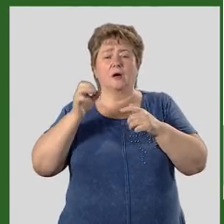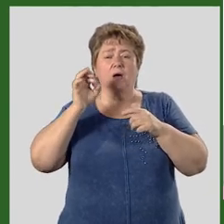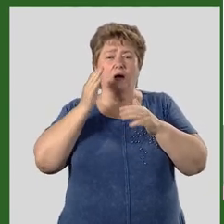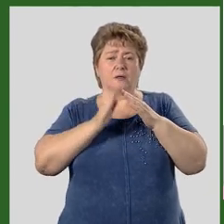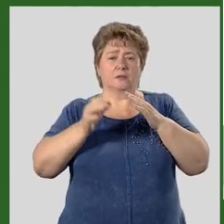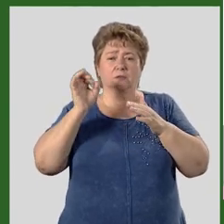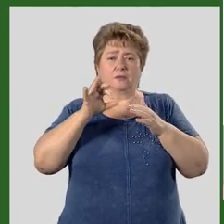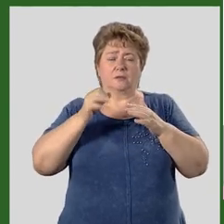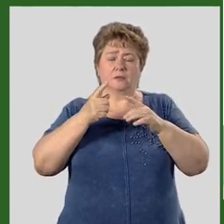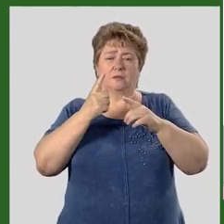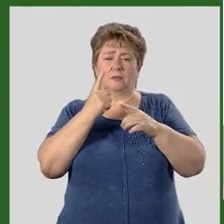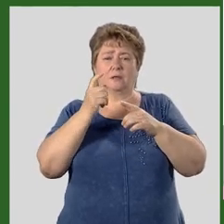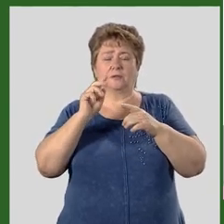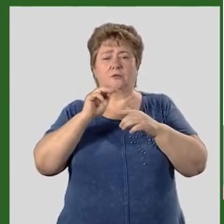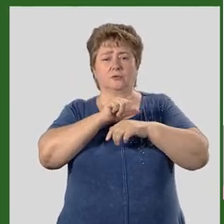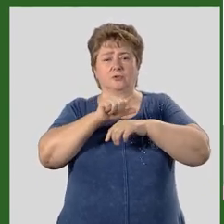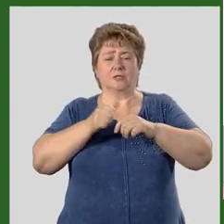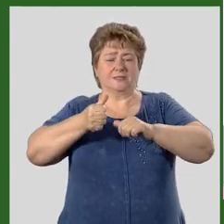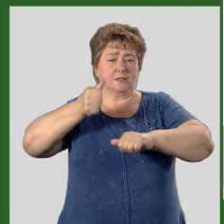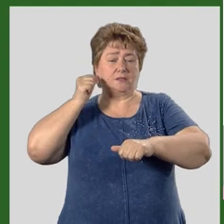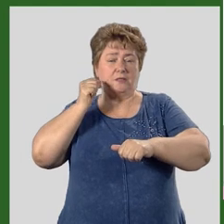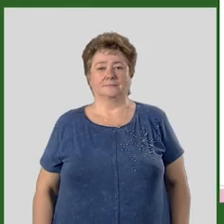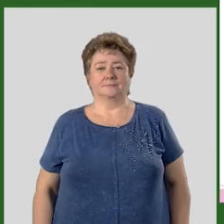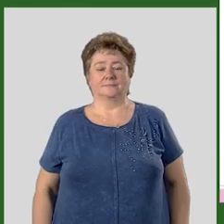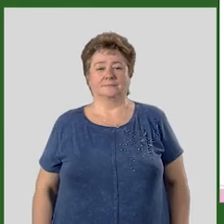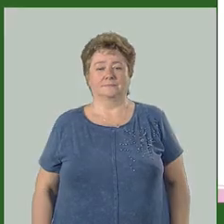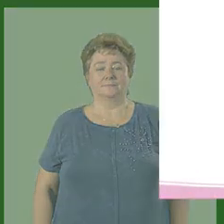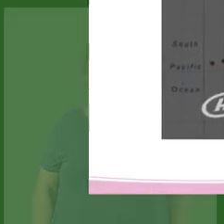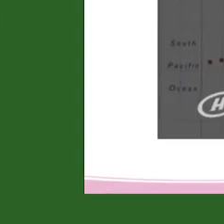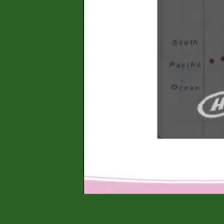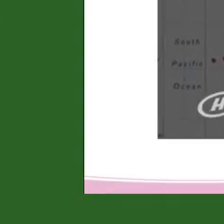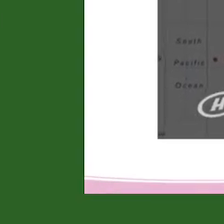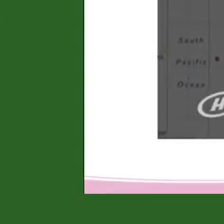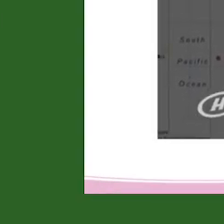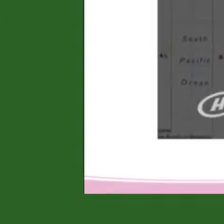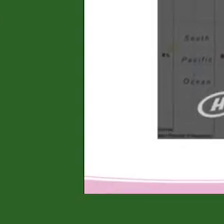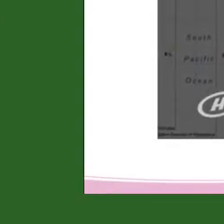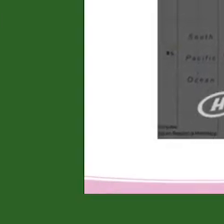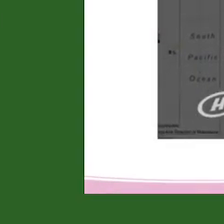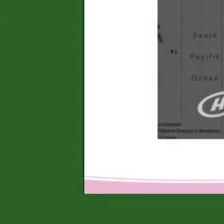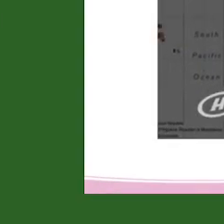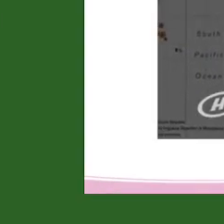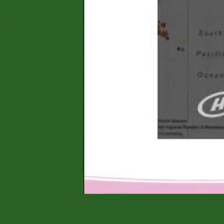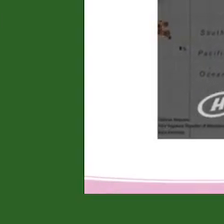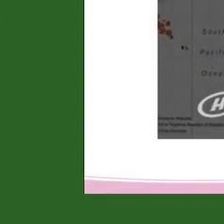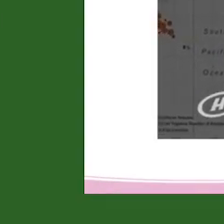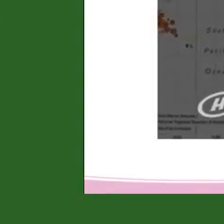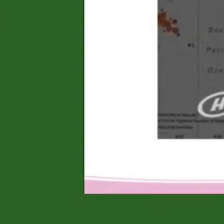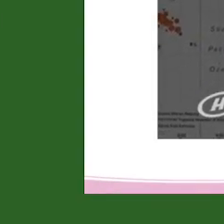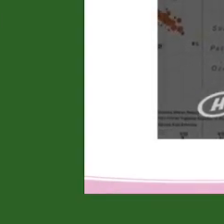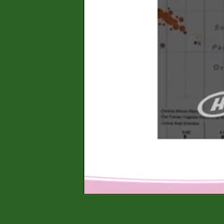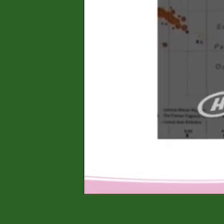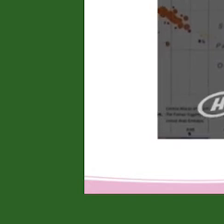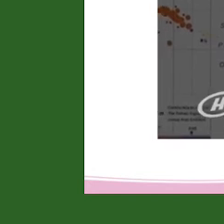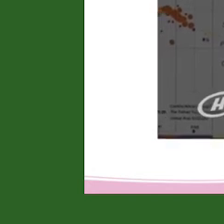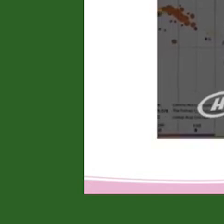октября на 1 час. Час назад. Многим из нас при пересечении границы приходилось переводить часы. Это связано